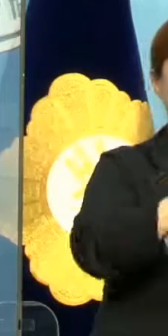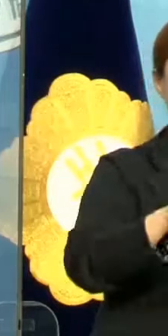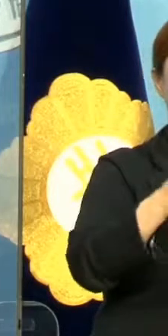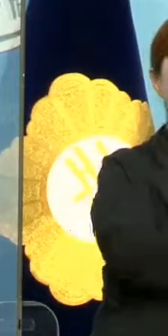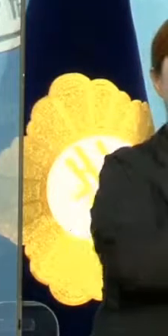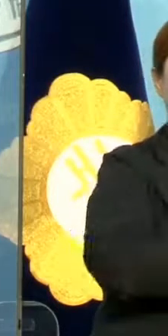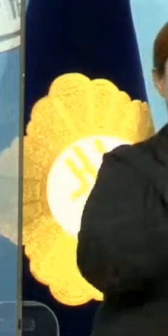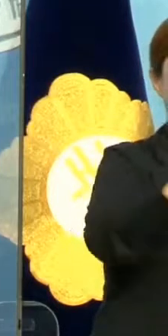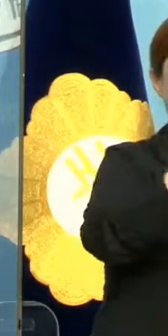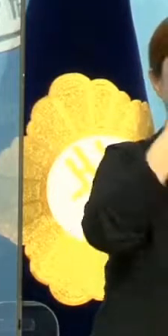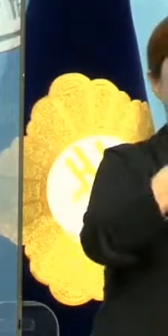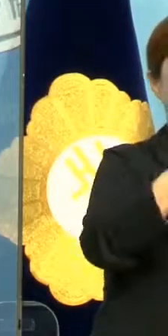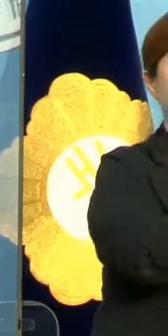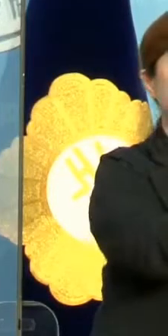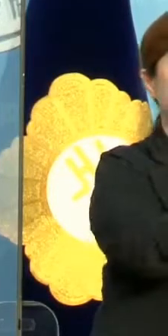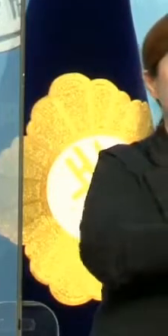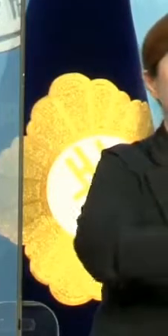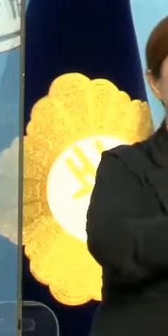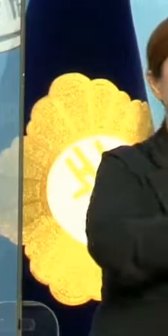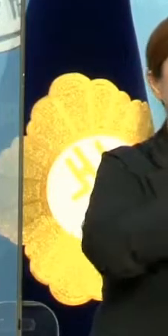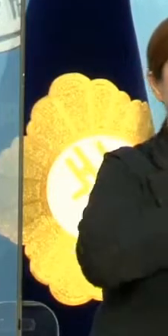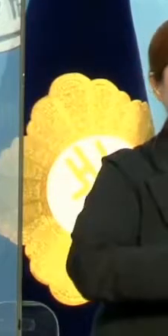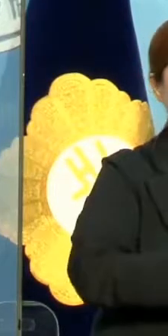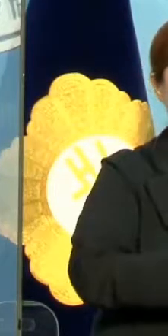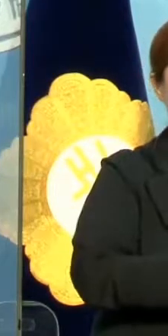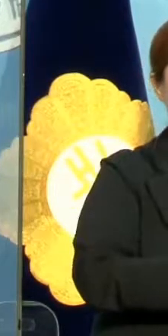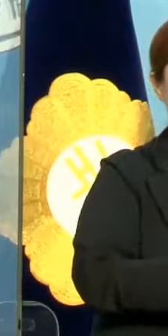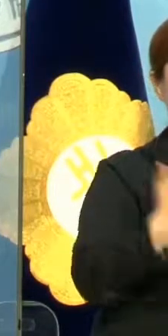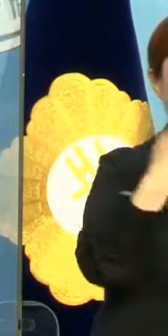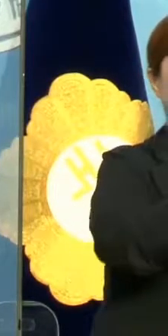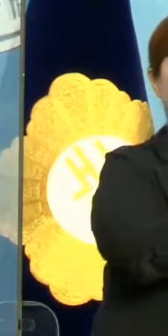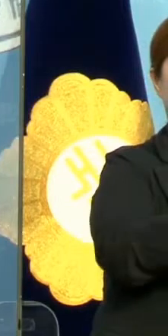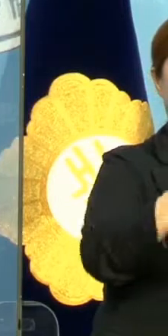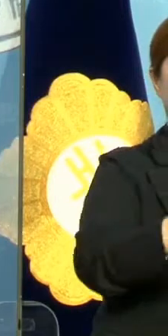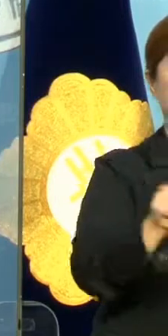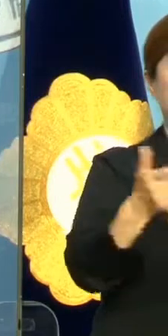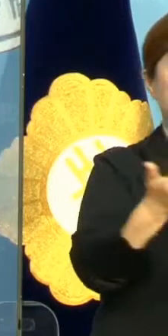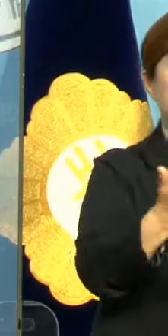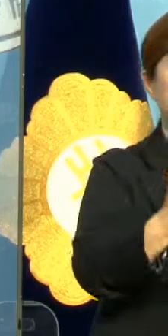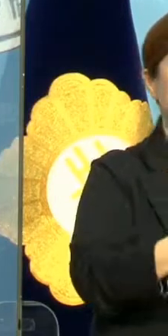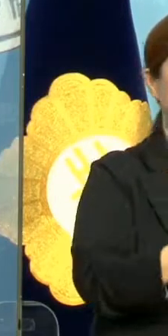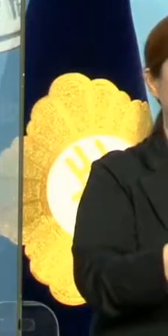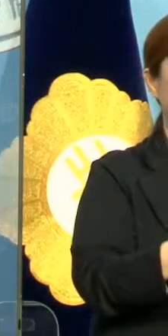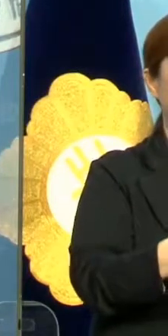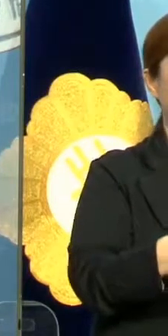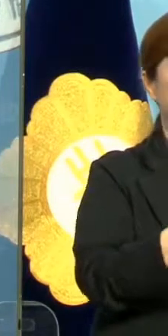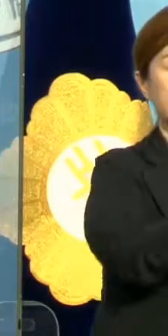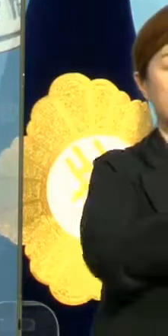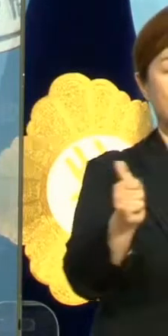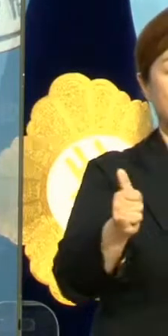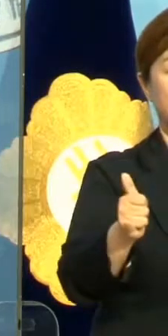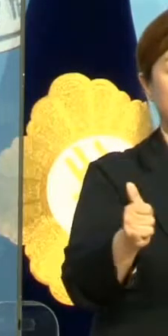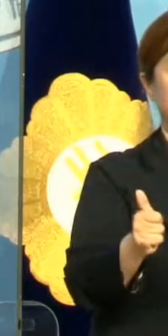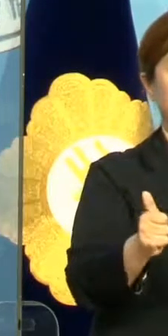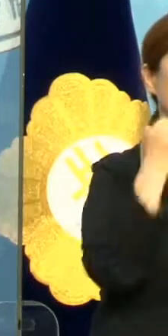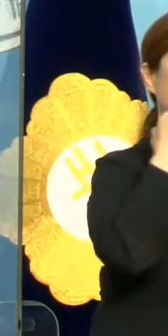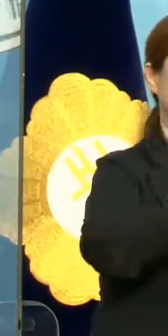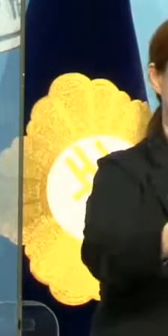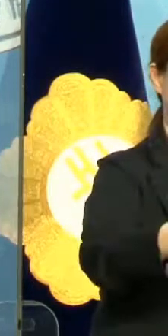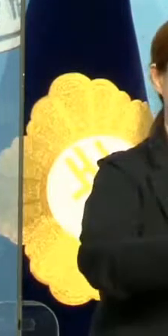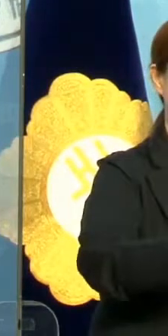직접 설립한 이스타항공은 지난 9월 7일 직원 600 5명에게 이메일로